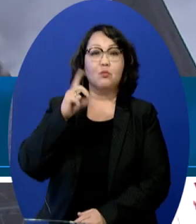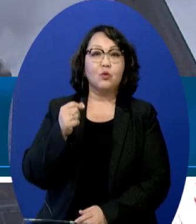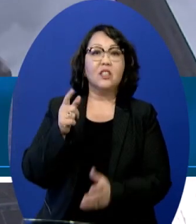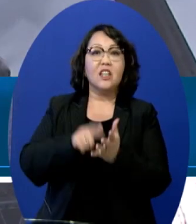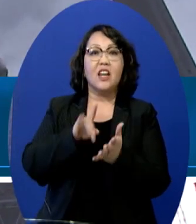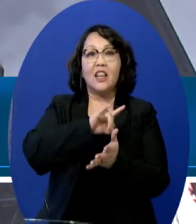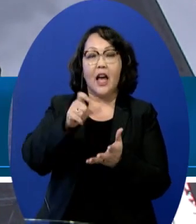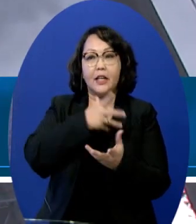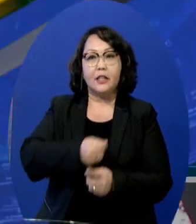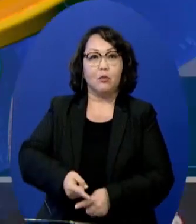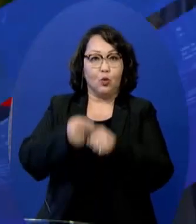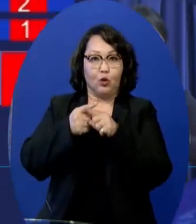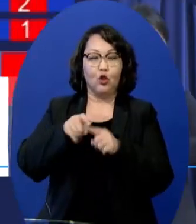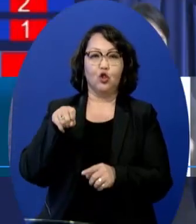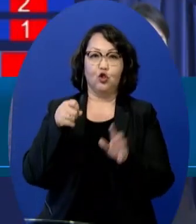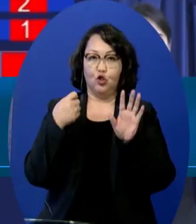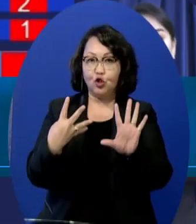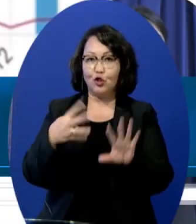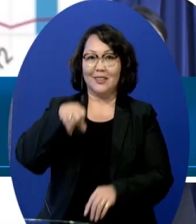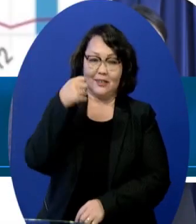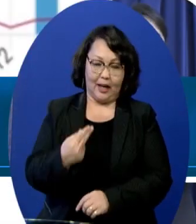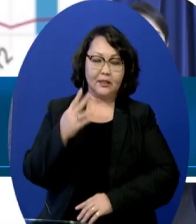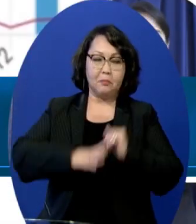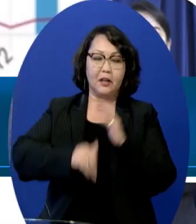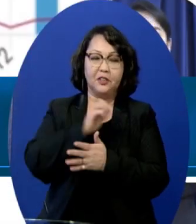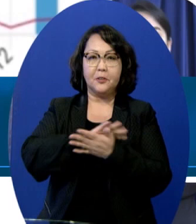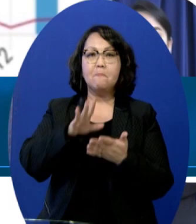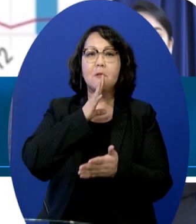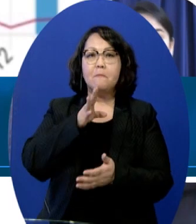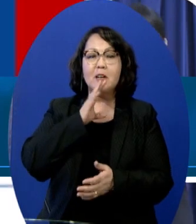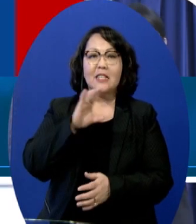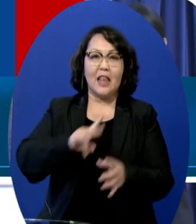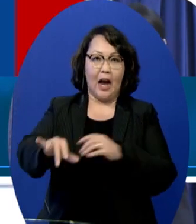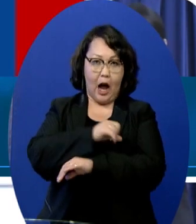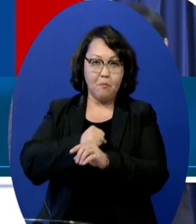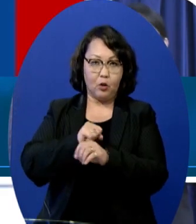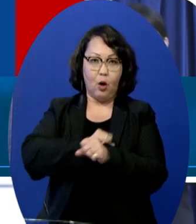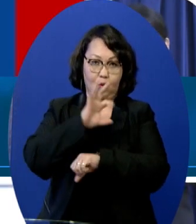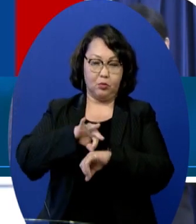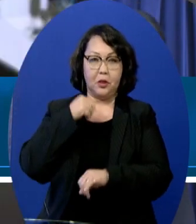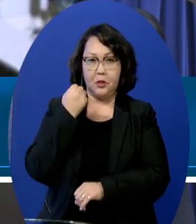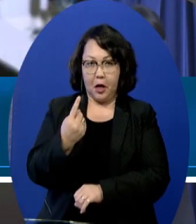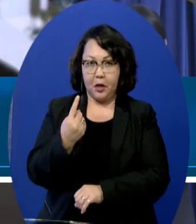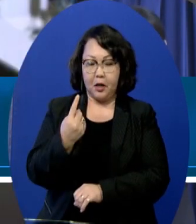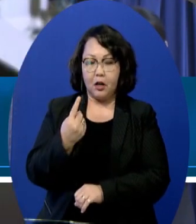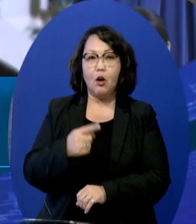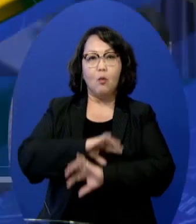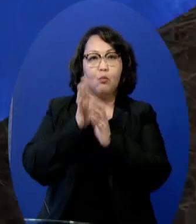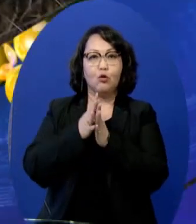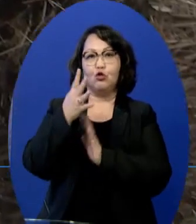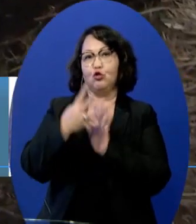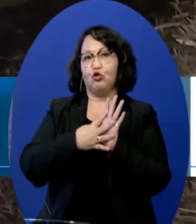нэмэгдүүлэх 9 их үсвэр байна. Сэлэнгэ аймагт халдварын нэг тохиолдол бүртгэгдэж, нийт халдварын тохиолдол 918-д